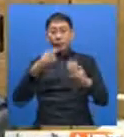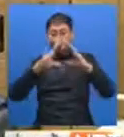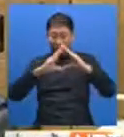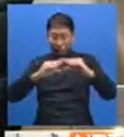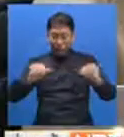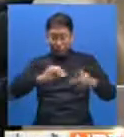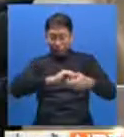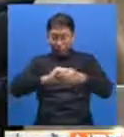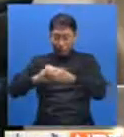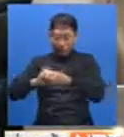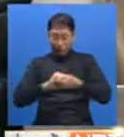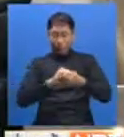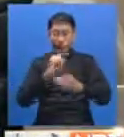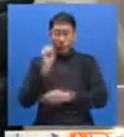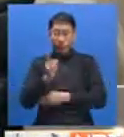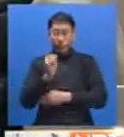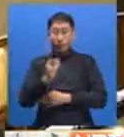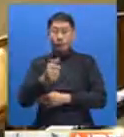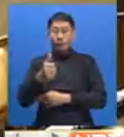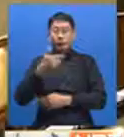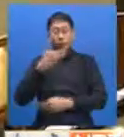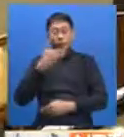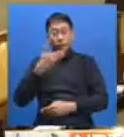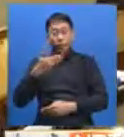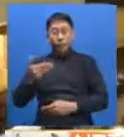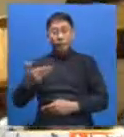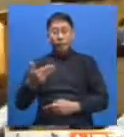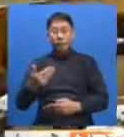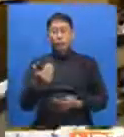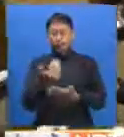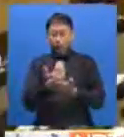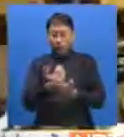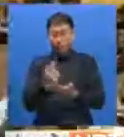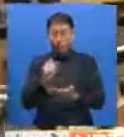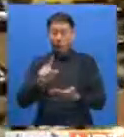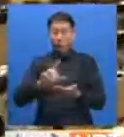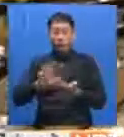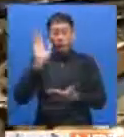ความปรองดองอย่างแท้จริงต่อไปณัฐวุฒิกรรมเจริญรายงาน